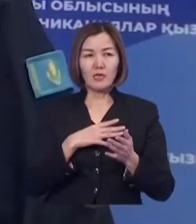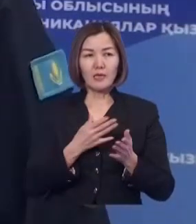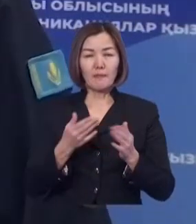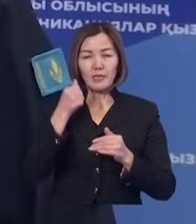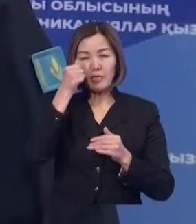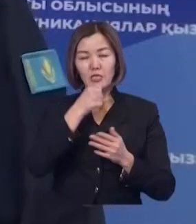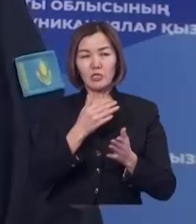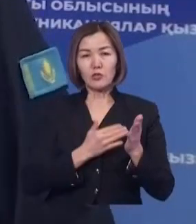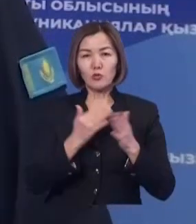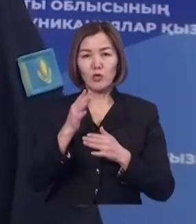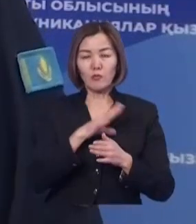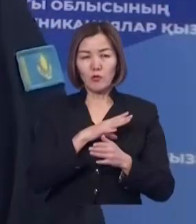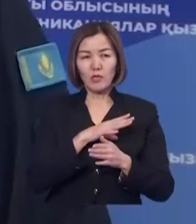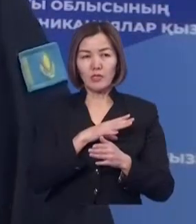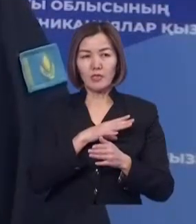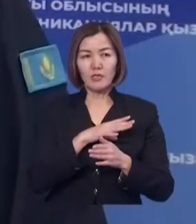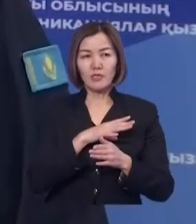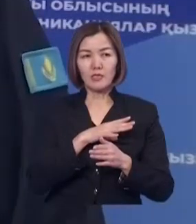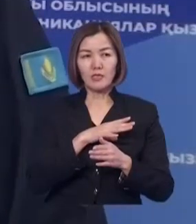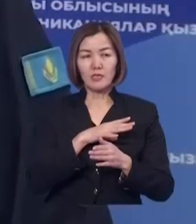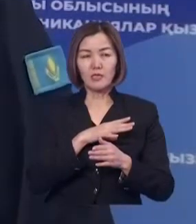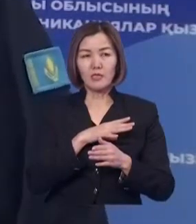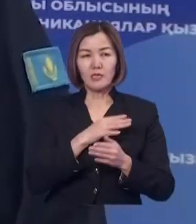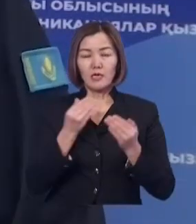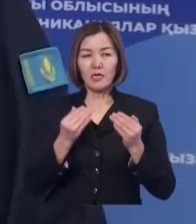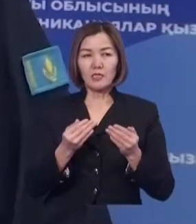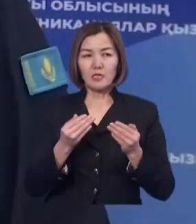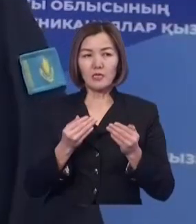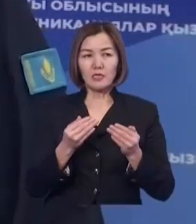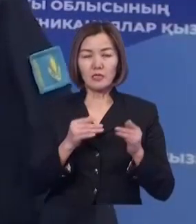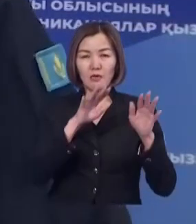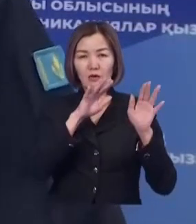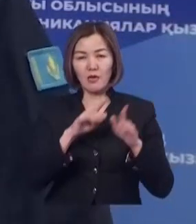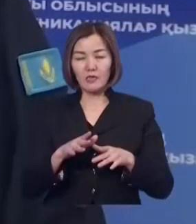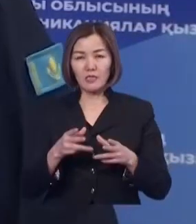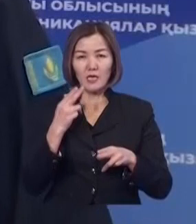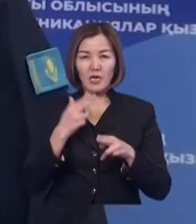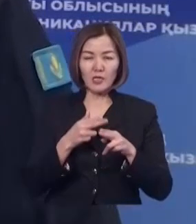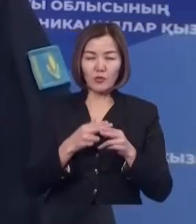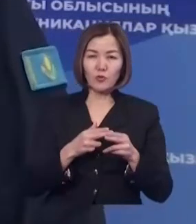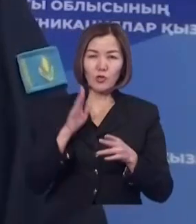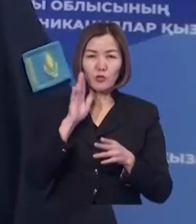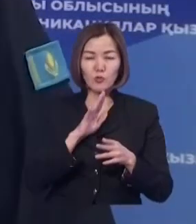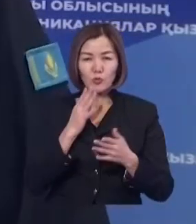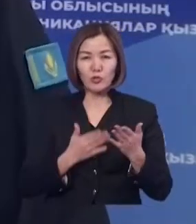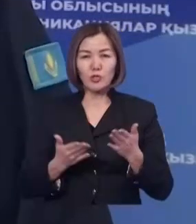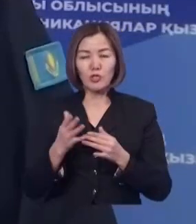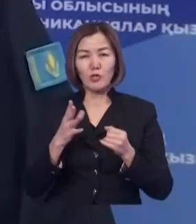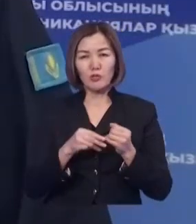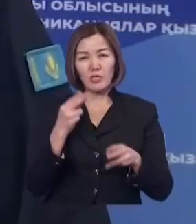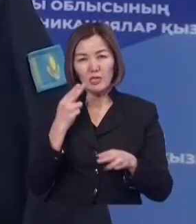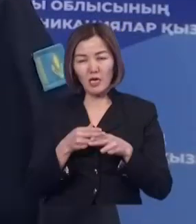былтырғы жылы жоғары болған судың деңгейі. Өздеріңізге айтып кеткенде, қардың қатуы да, қардың жиналуы да, жердің қатуы да